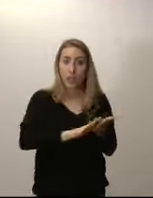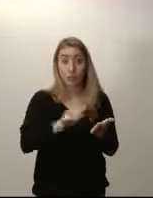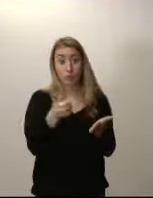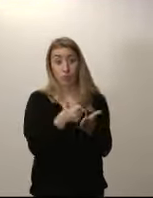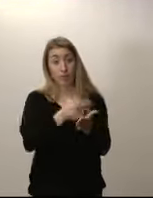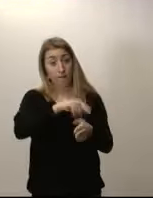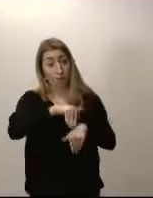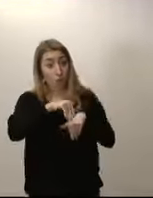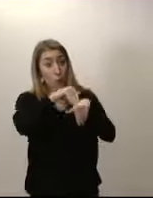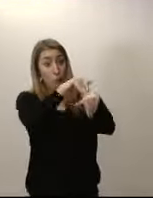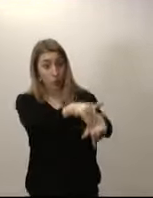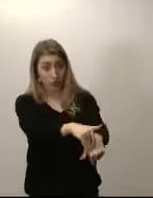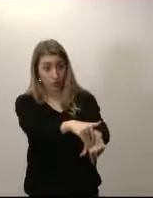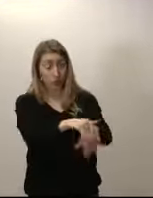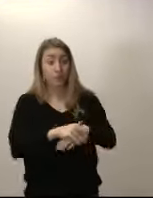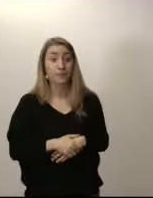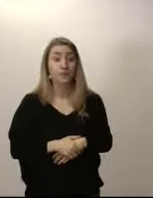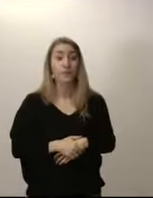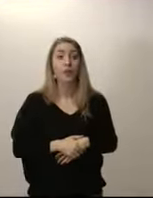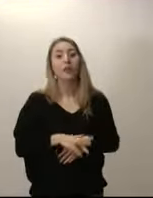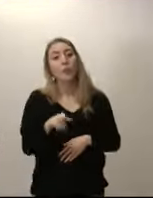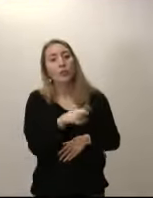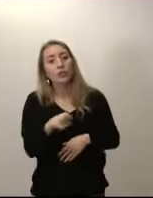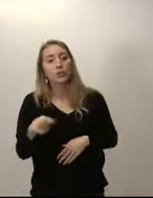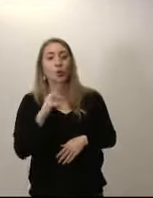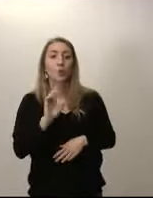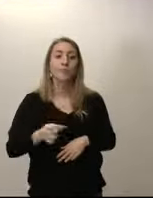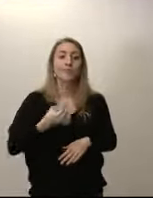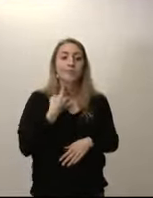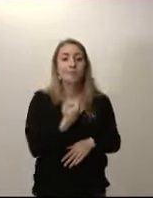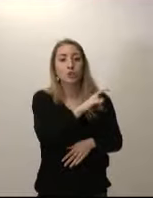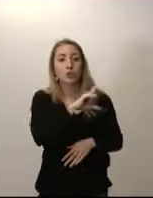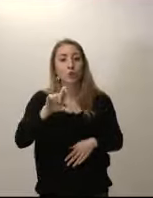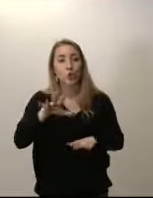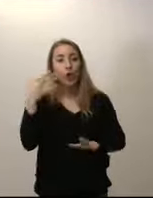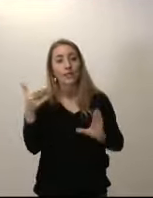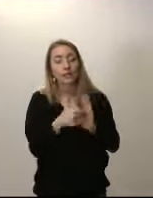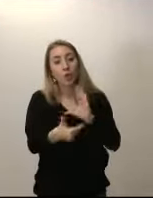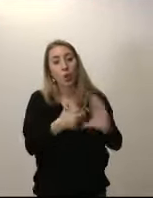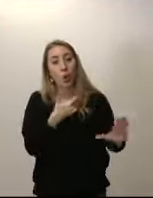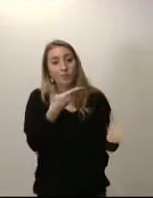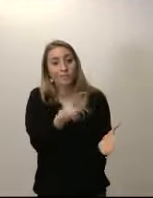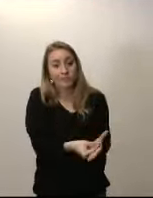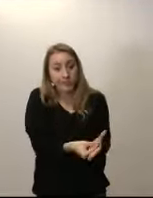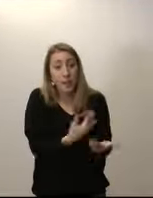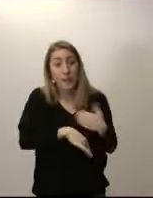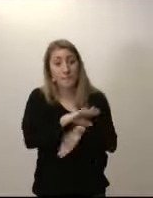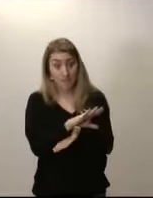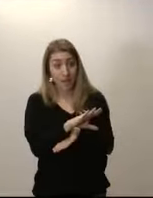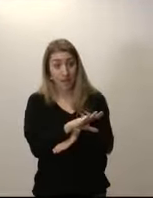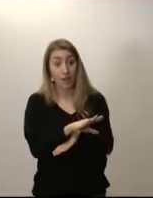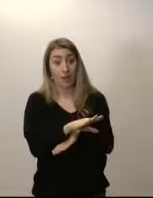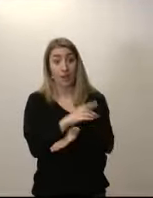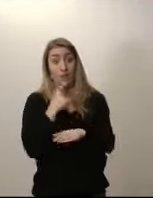cette gratuité sur laquelle on a perdu 215 000 euros la première année, et donc à année constante, a été stable. C'est-à-dire qu'il y a une augmentation